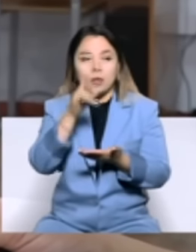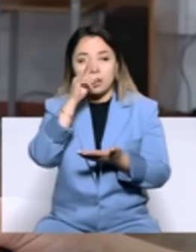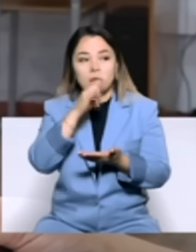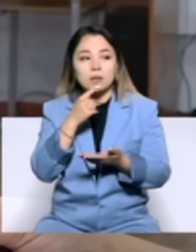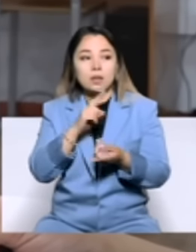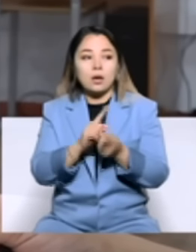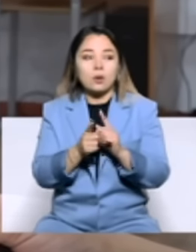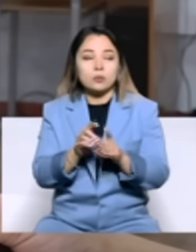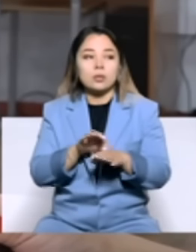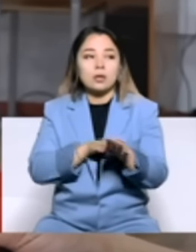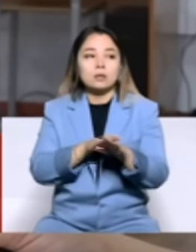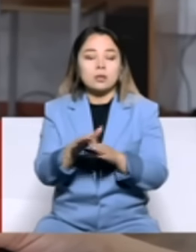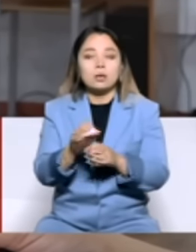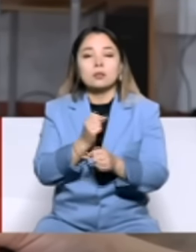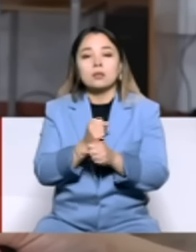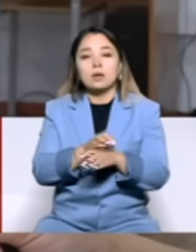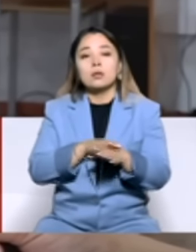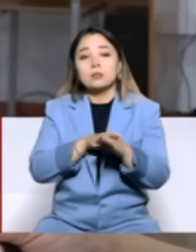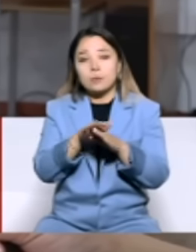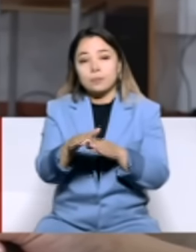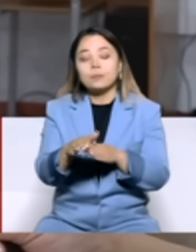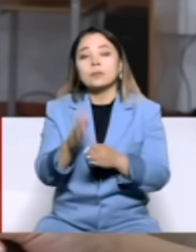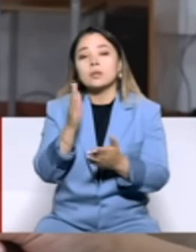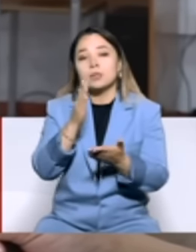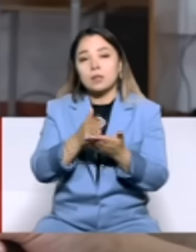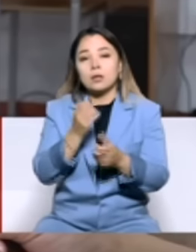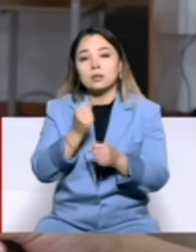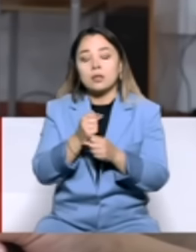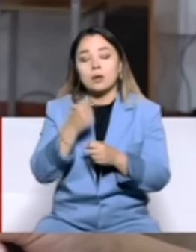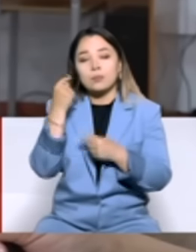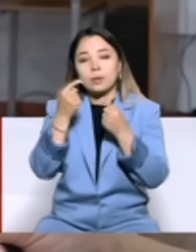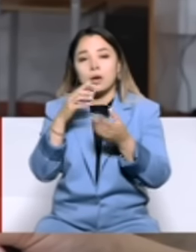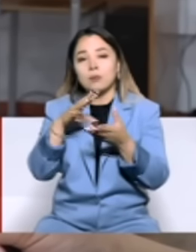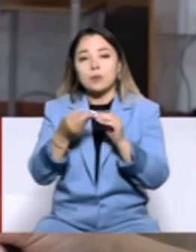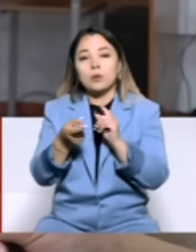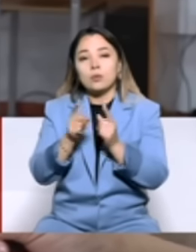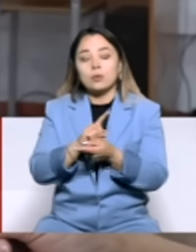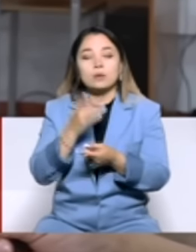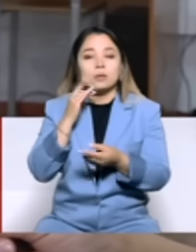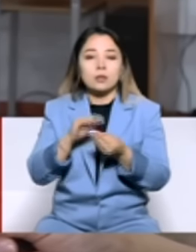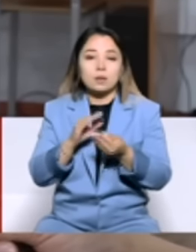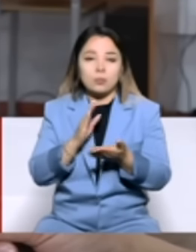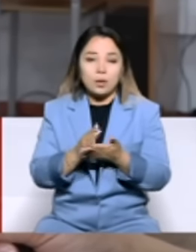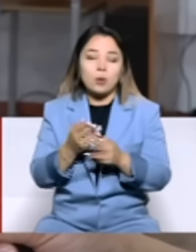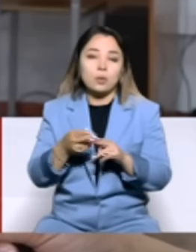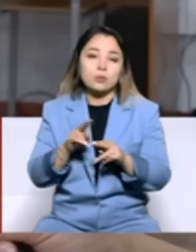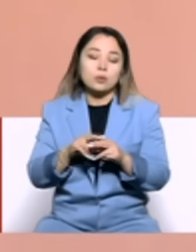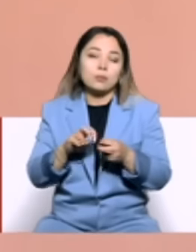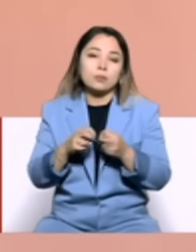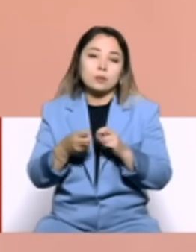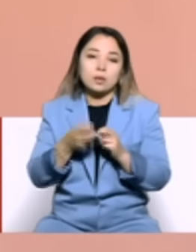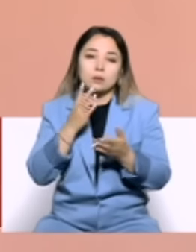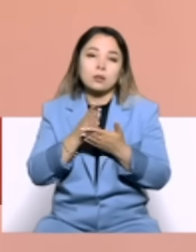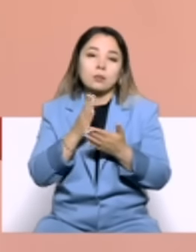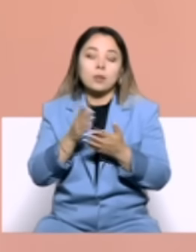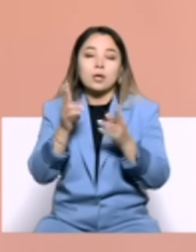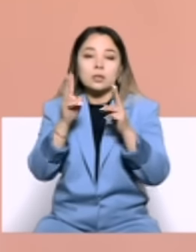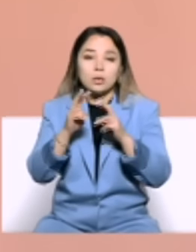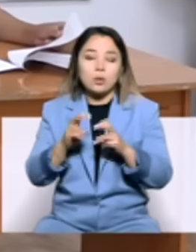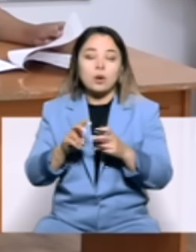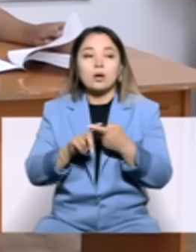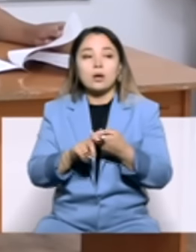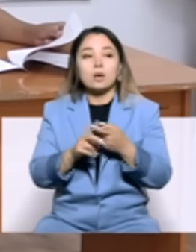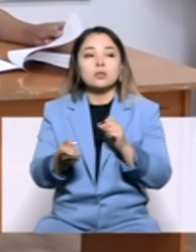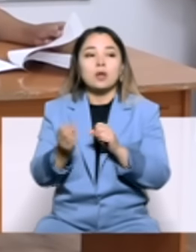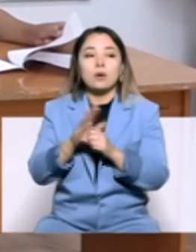тіліне аударма жасаған кезде, тікелей жасалған кезде мағынасы өзгеріп кетіп отырады. Балаларымыз сол жағына қиналып отырды. Зерттеу жұмысы